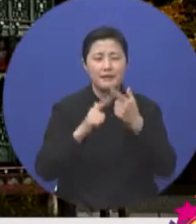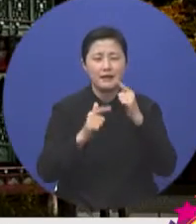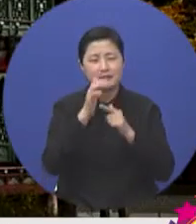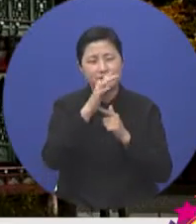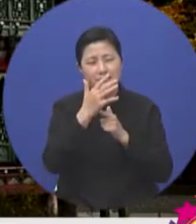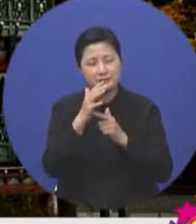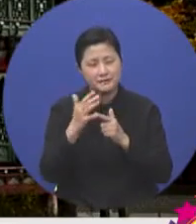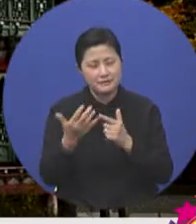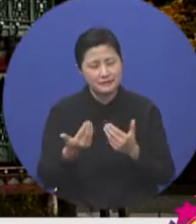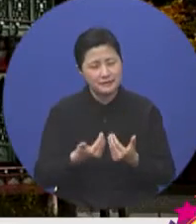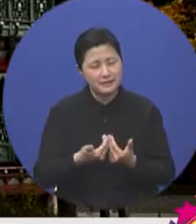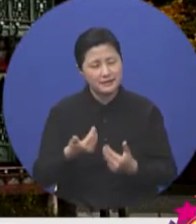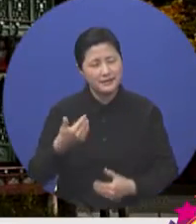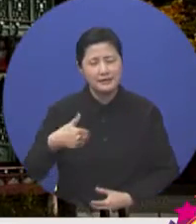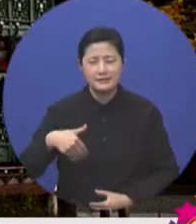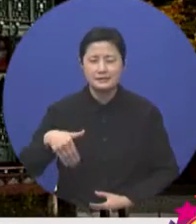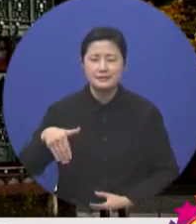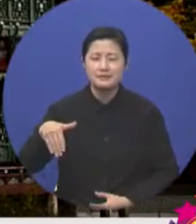낙엽이들